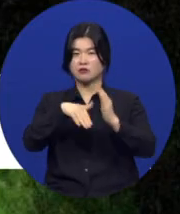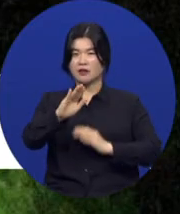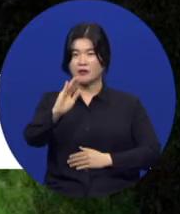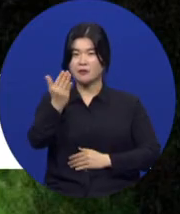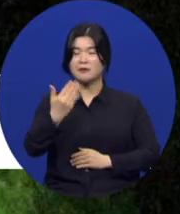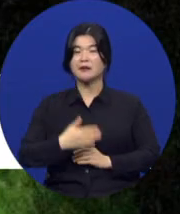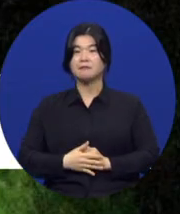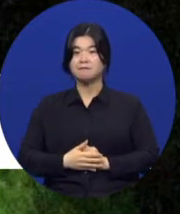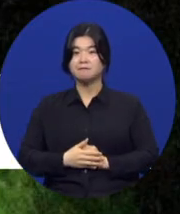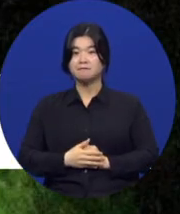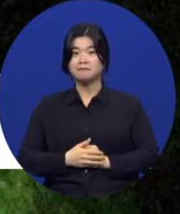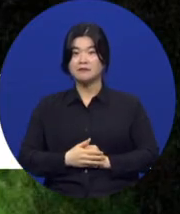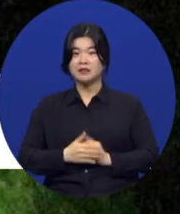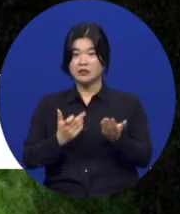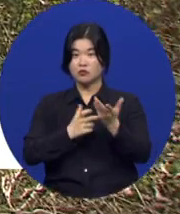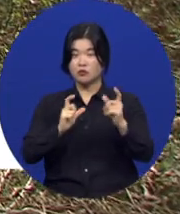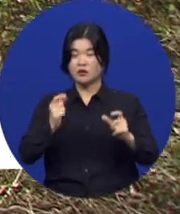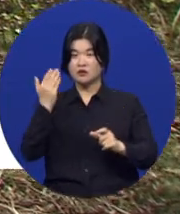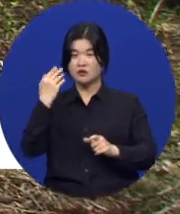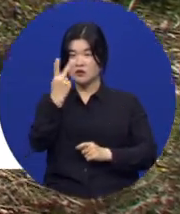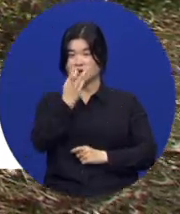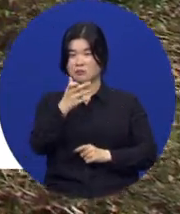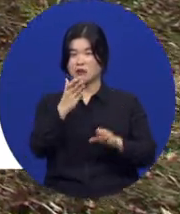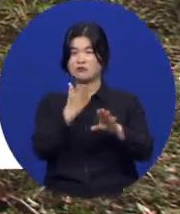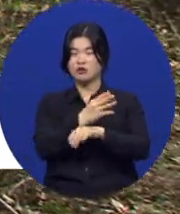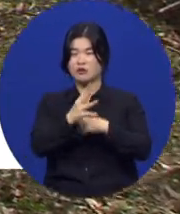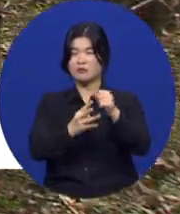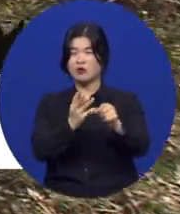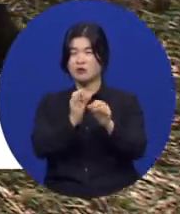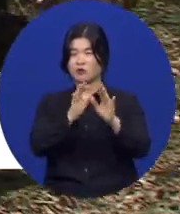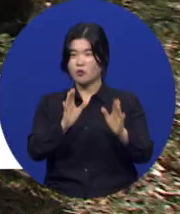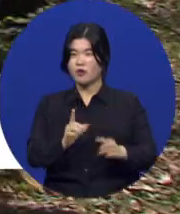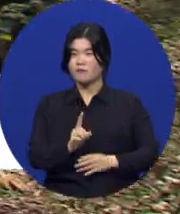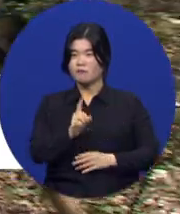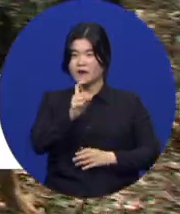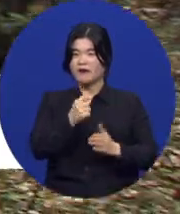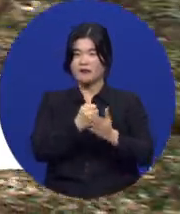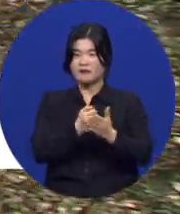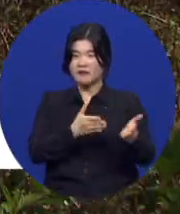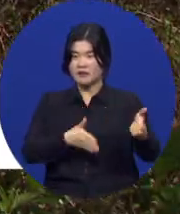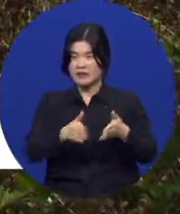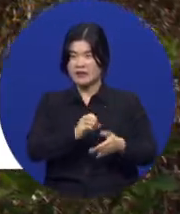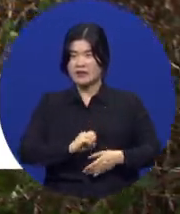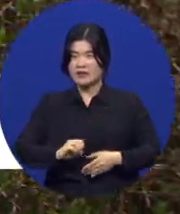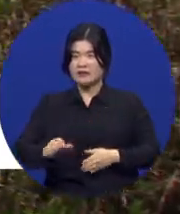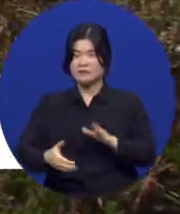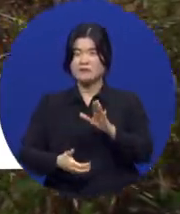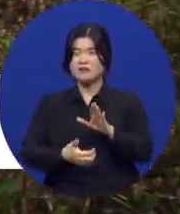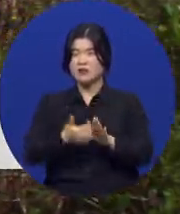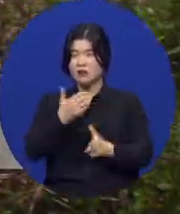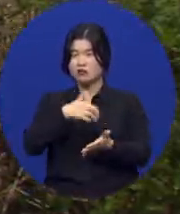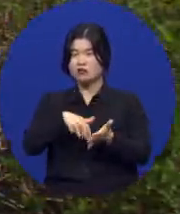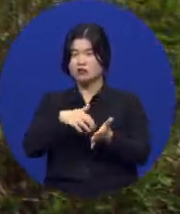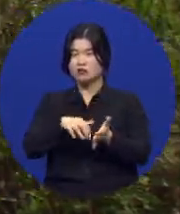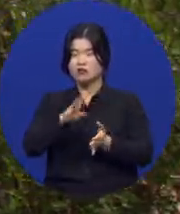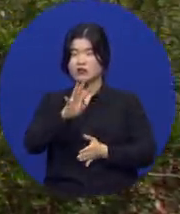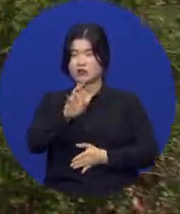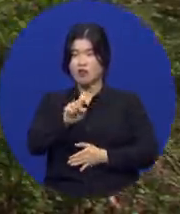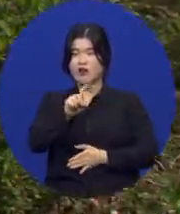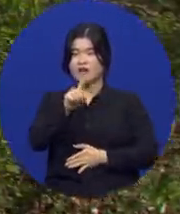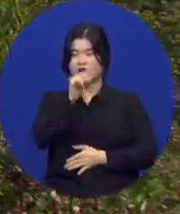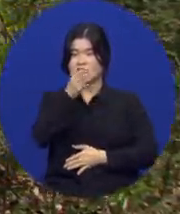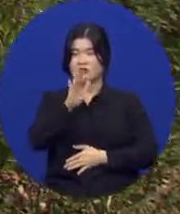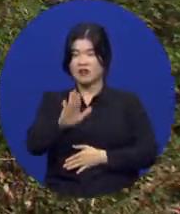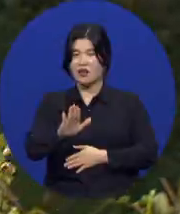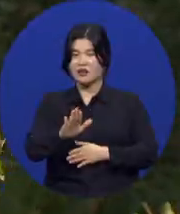됐습니다 제주에서는 지난 2018년부터 3년 동안 9살이 최초로 인한 길잃은 4 고백 11 거니 발생했고 이